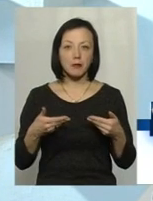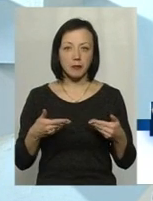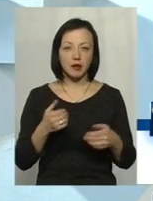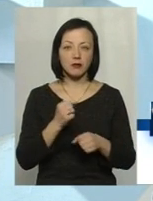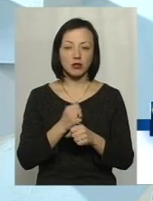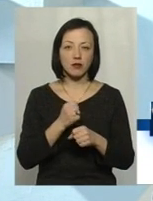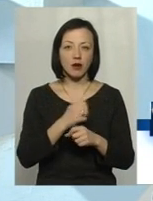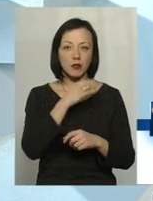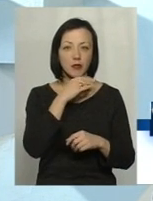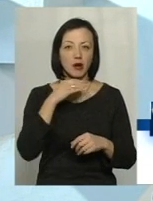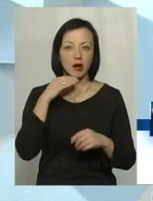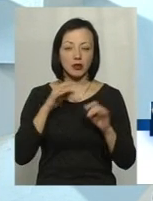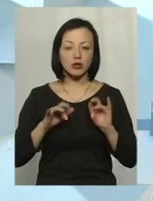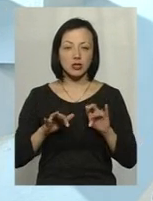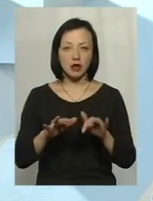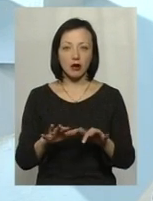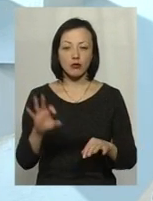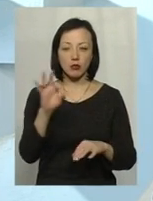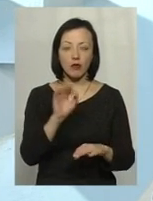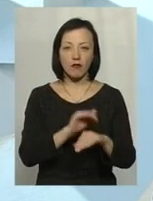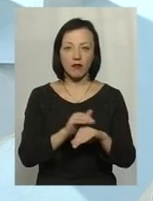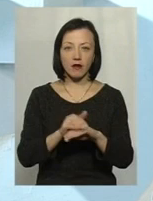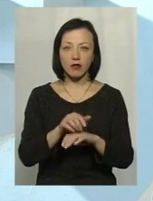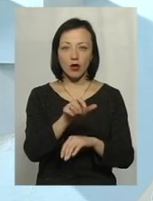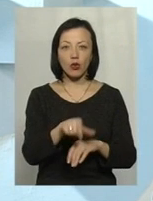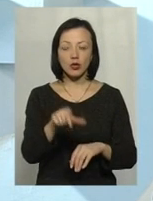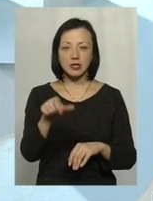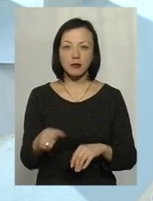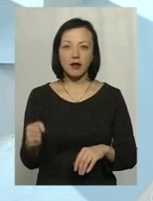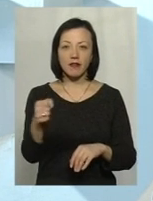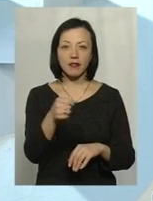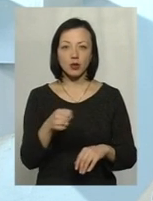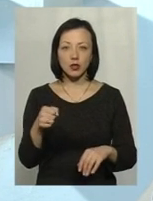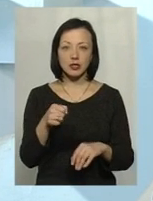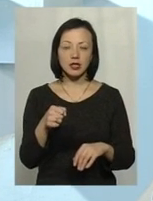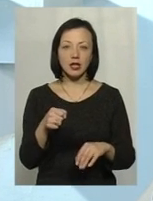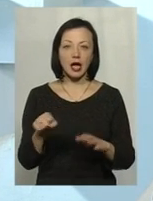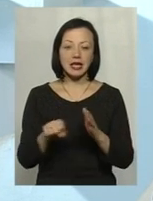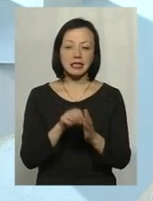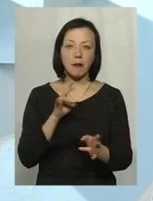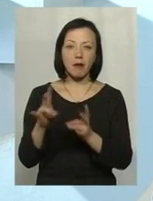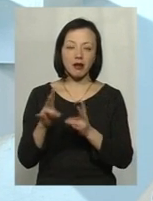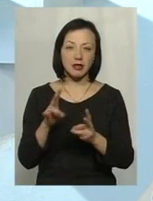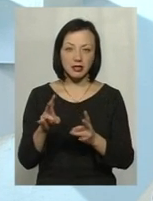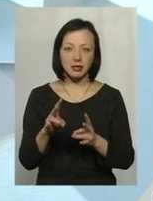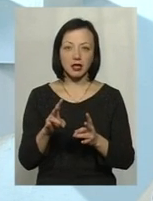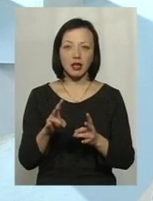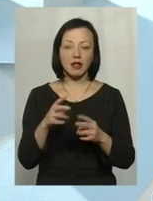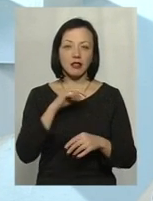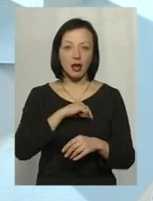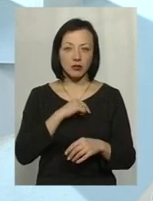вживаємо дуже багато заходів щодо виявлення осіб, які виношують сепаратистські настрої і причетні до незаконного обігу